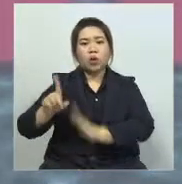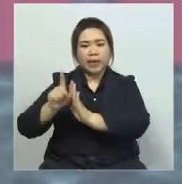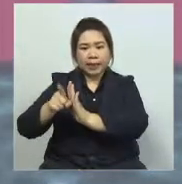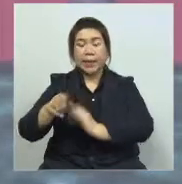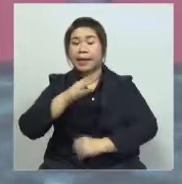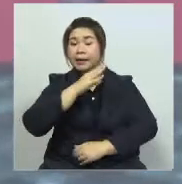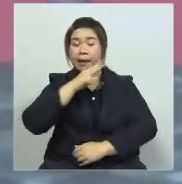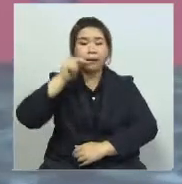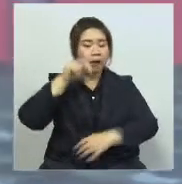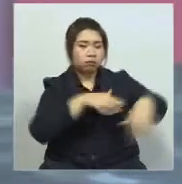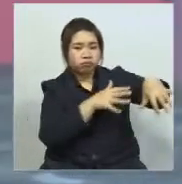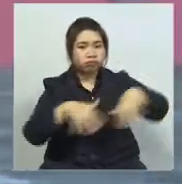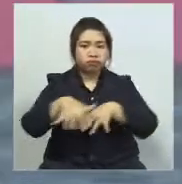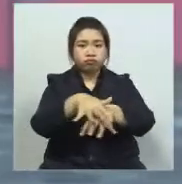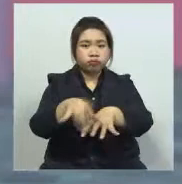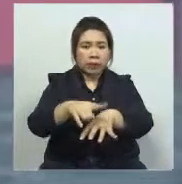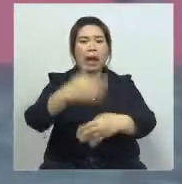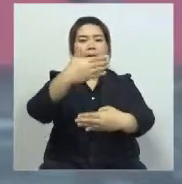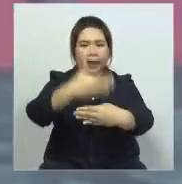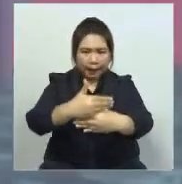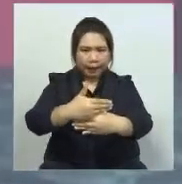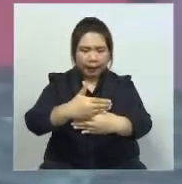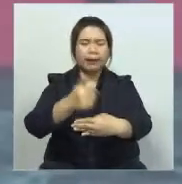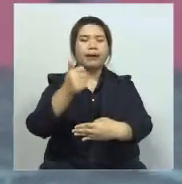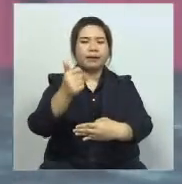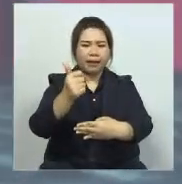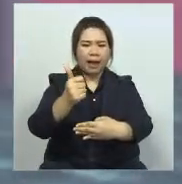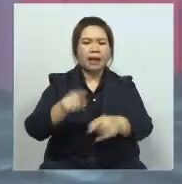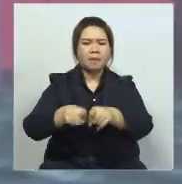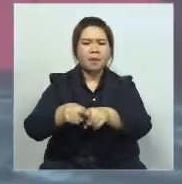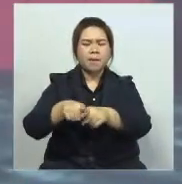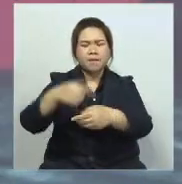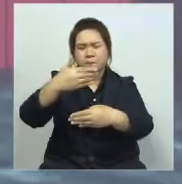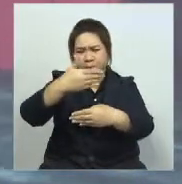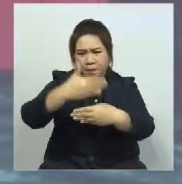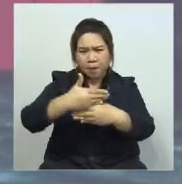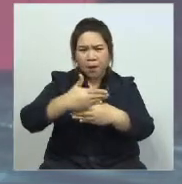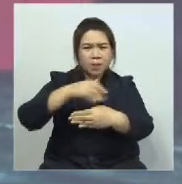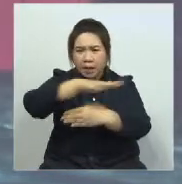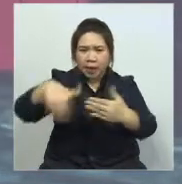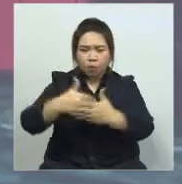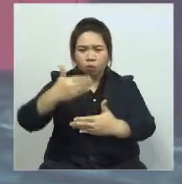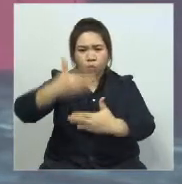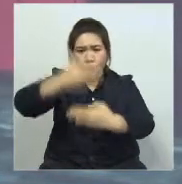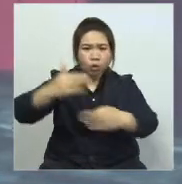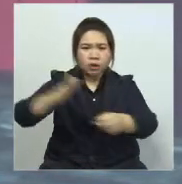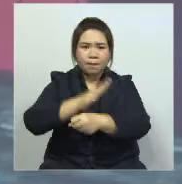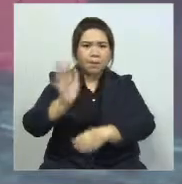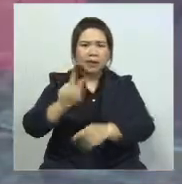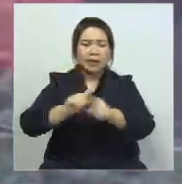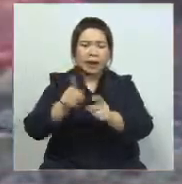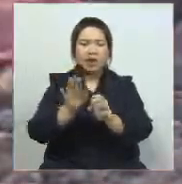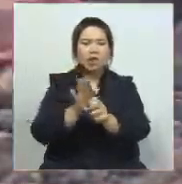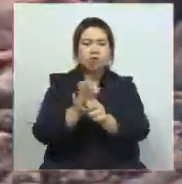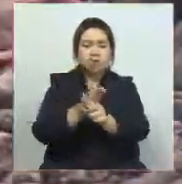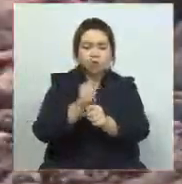น้ำมาน้ำหลากมาปุ๊บเราก็กักหรือชะลอไว้ได้ก็ได้เพียงส่วนหนึ่งนะครับถือว่าไม่มีที่สุดจะสามารถที่จะ